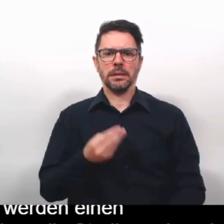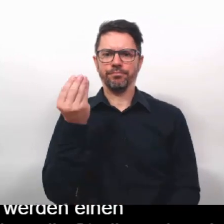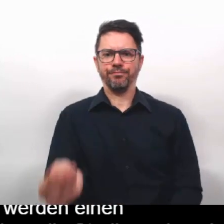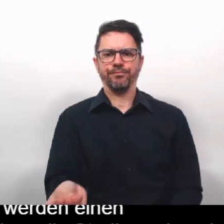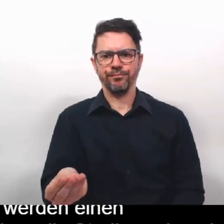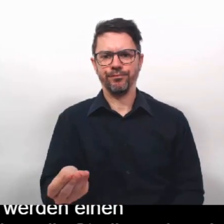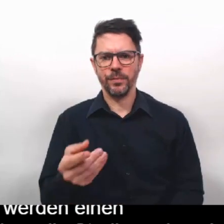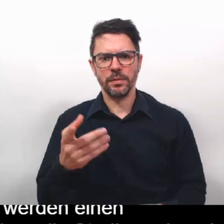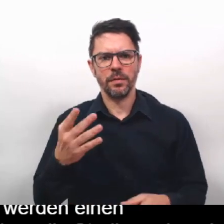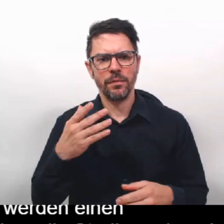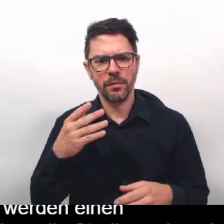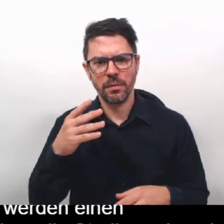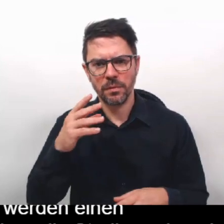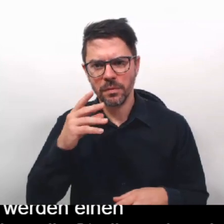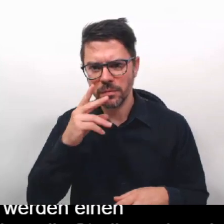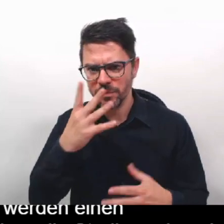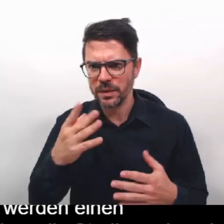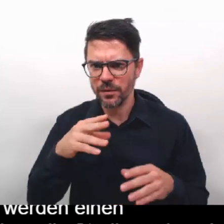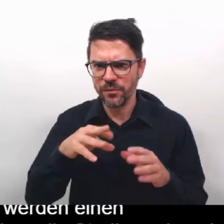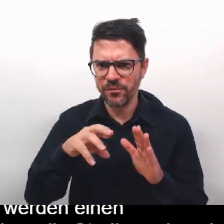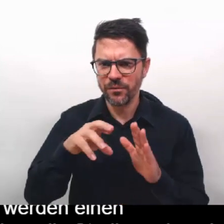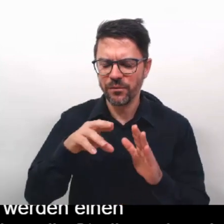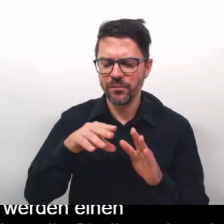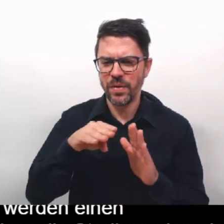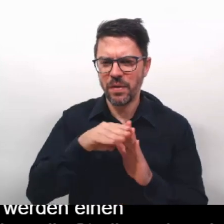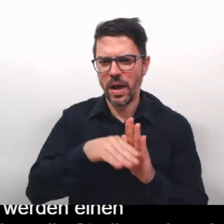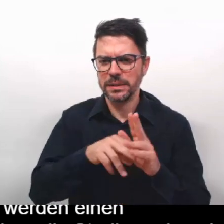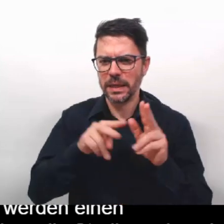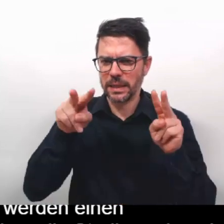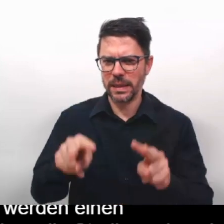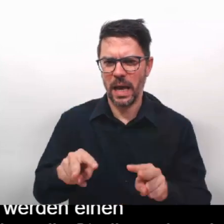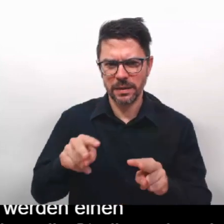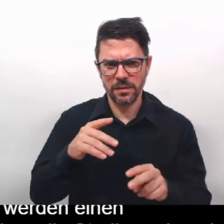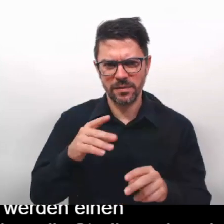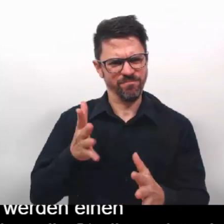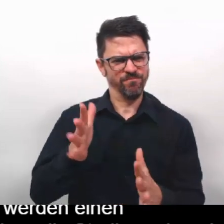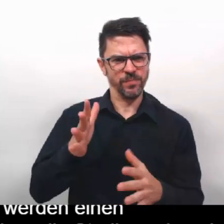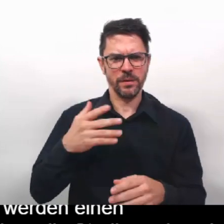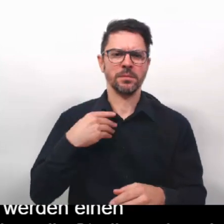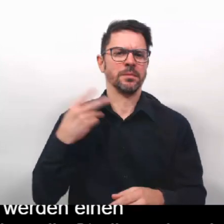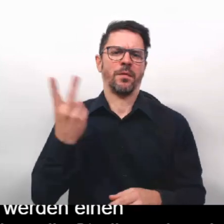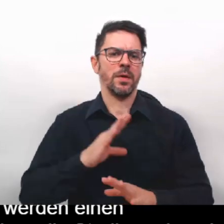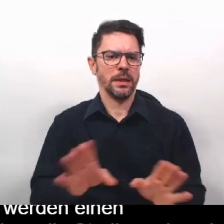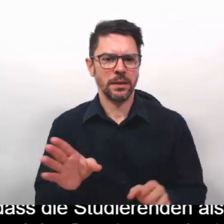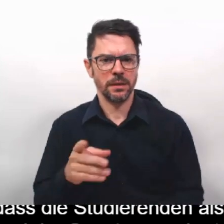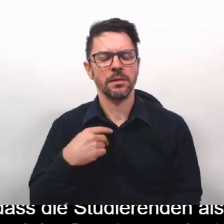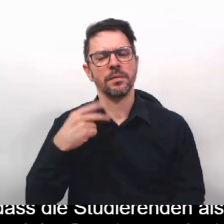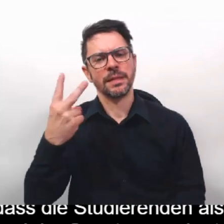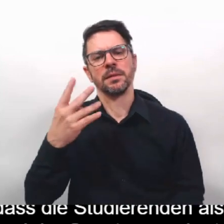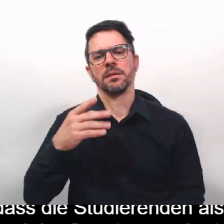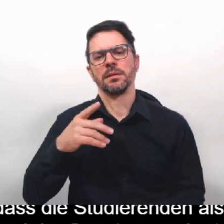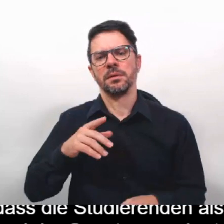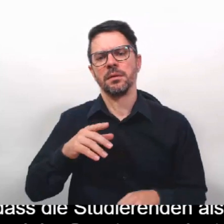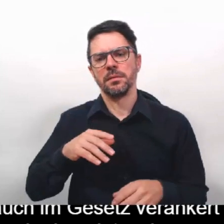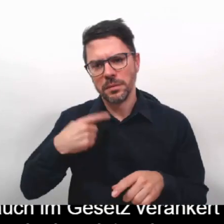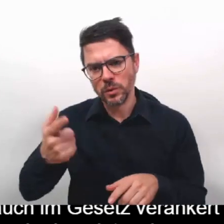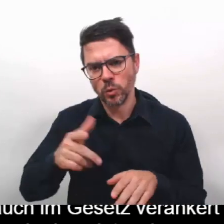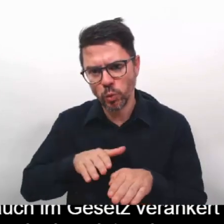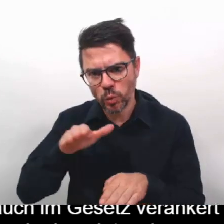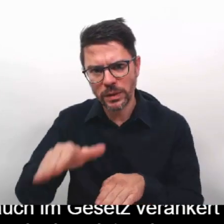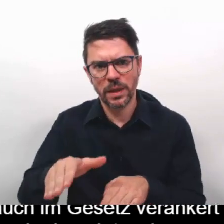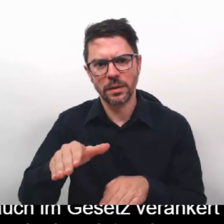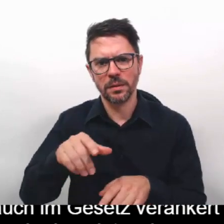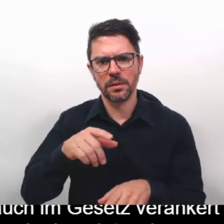unglaublich wichtig, unglaublich notwendig, wenn es um die Frage von Anrechnungen, Regelstudienzeit und all diesen Dingen ging. Ich darf